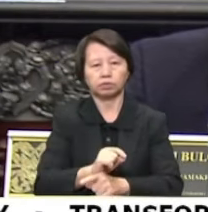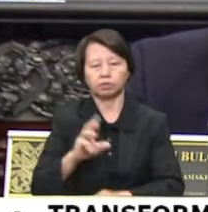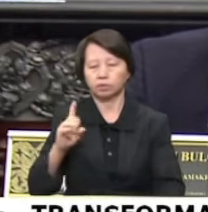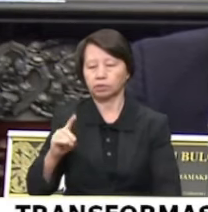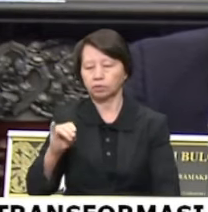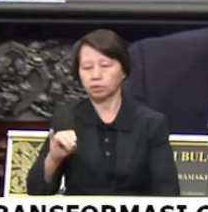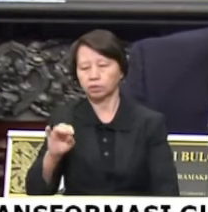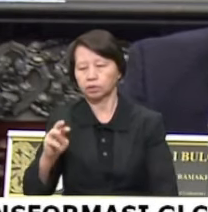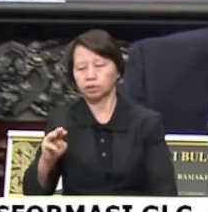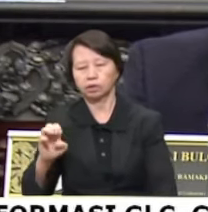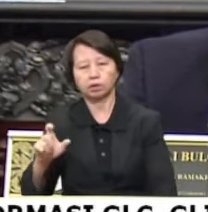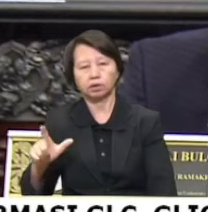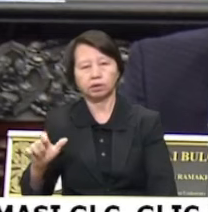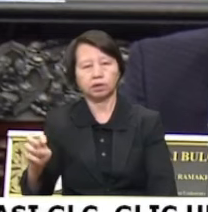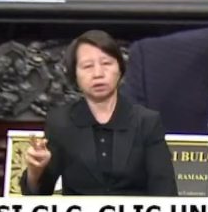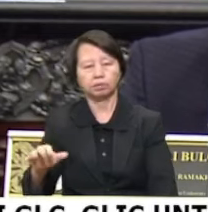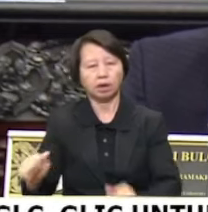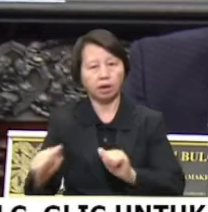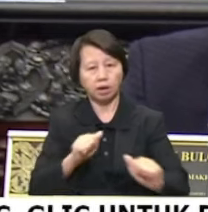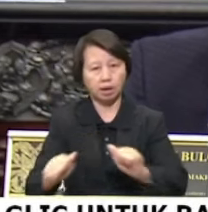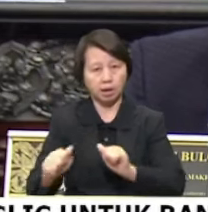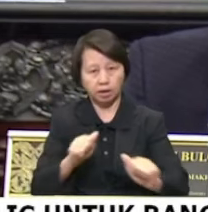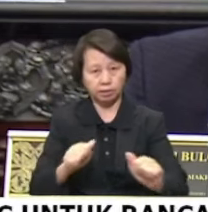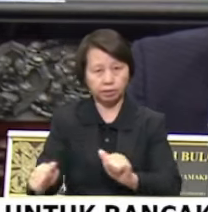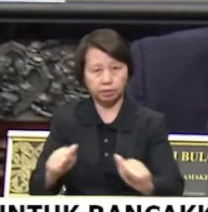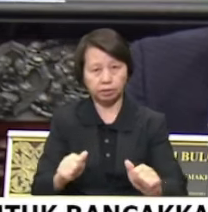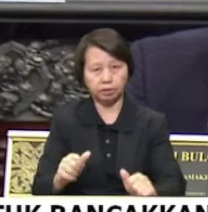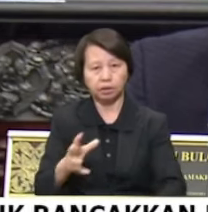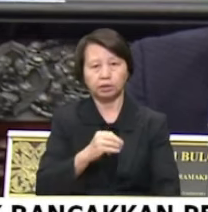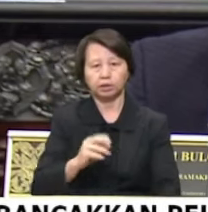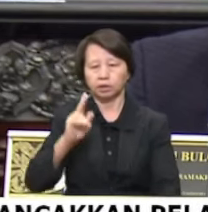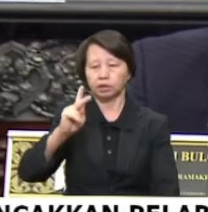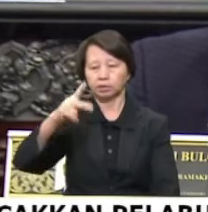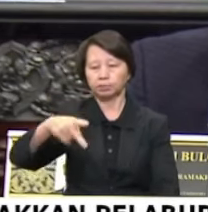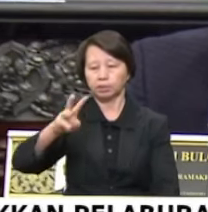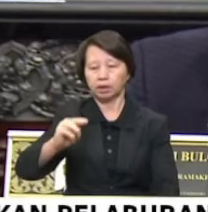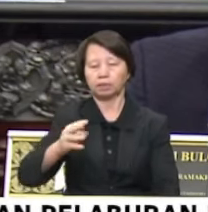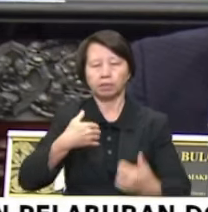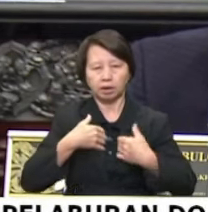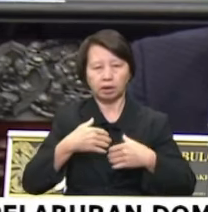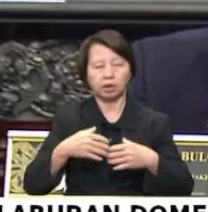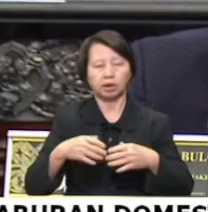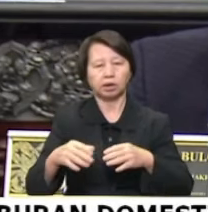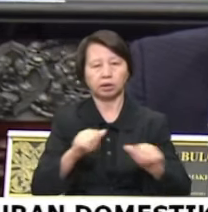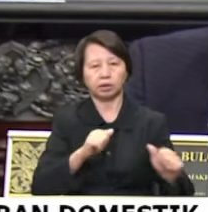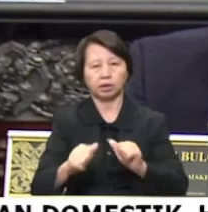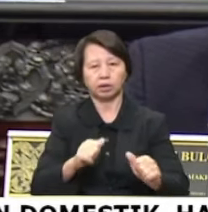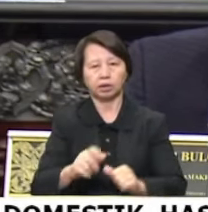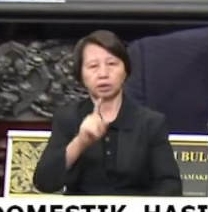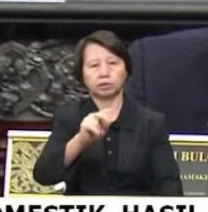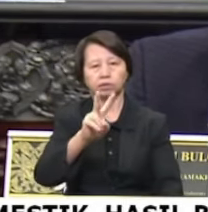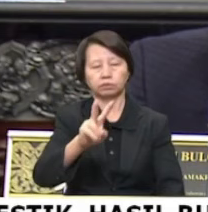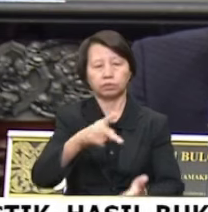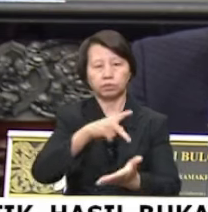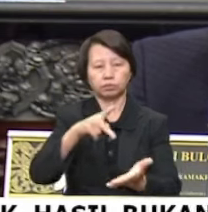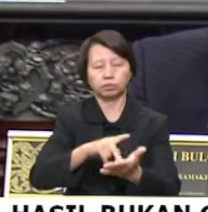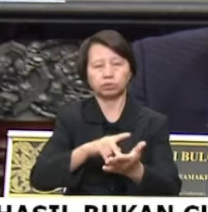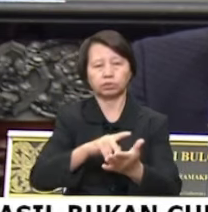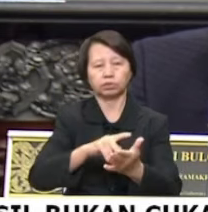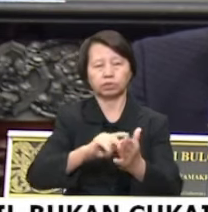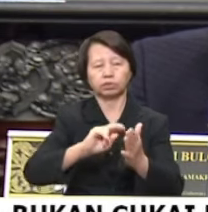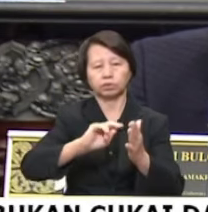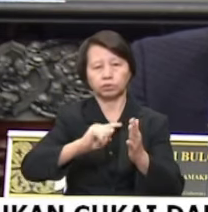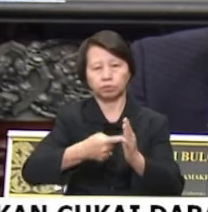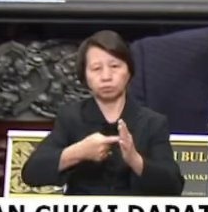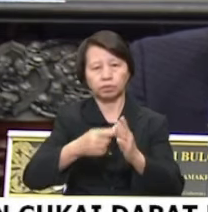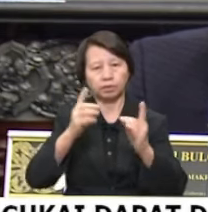secara aktif. Di samping itu, KPM turut menganjurkan aktiviti dan pertandingan TV Pusat Sumber Pendidikan